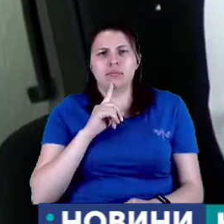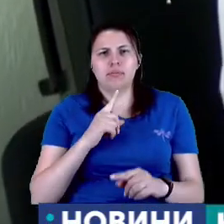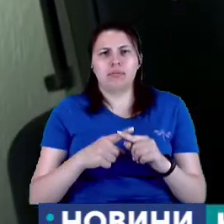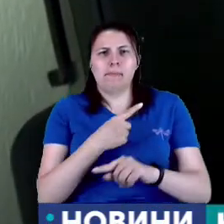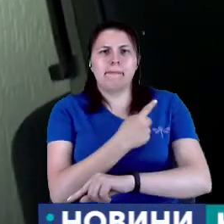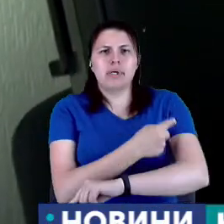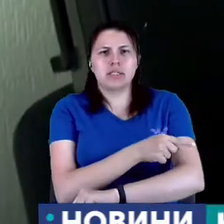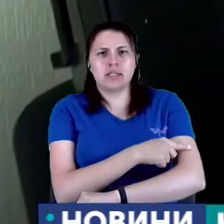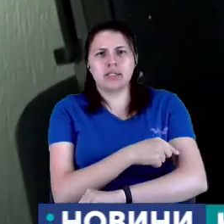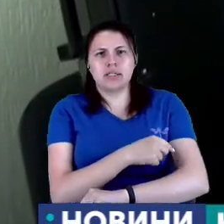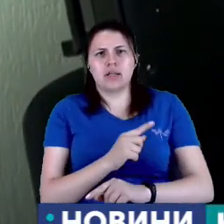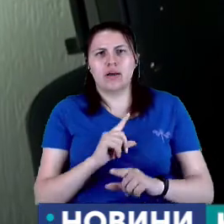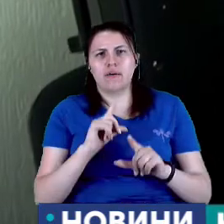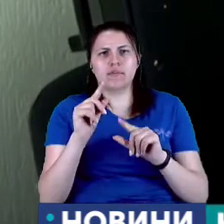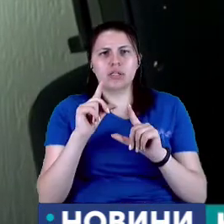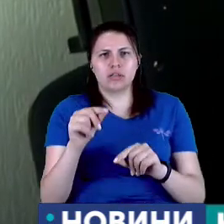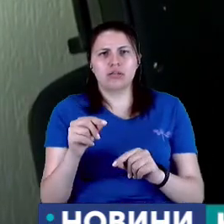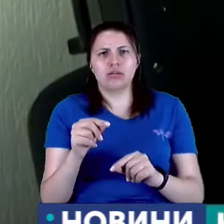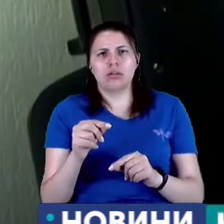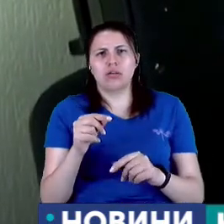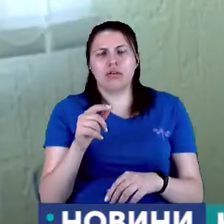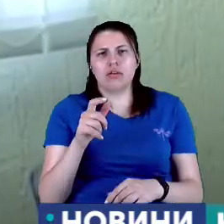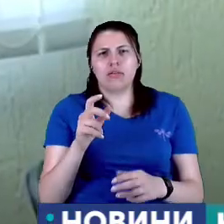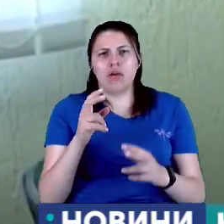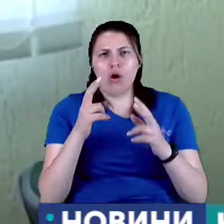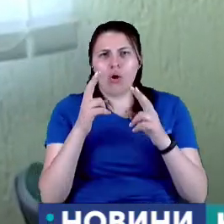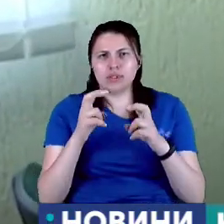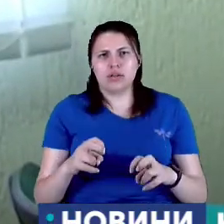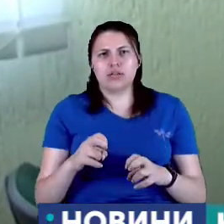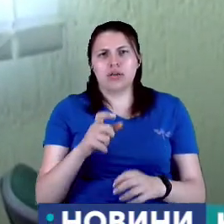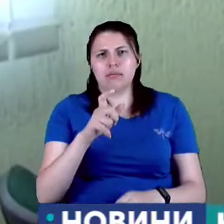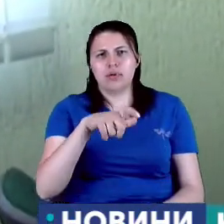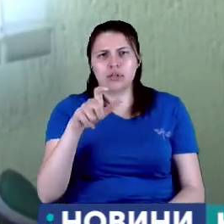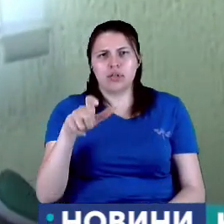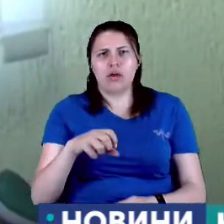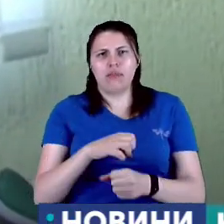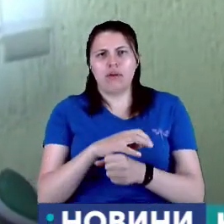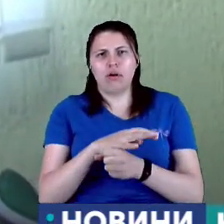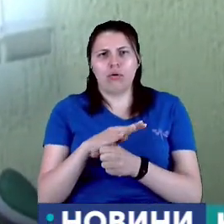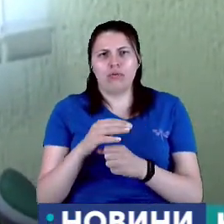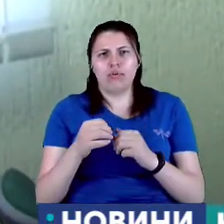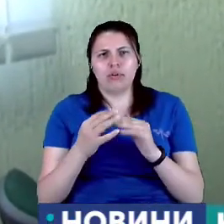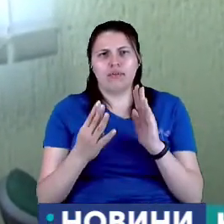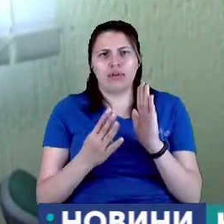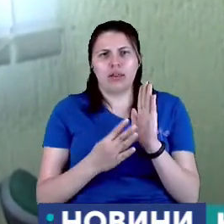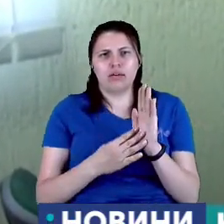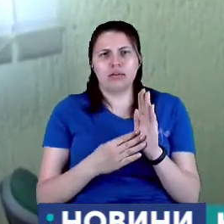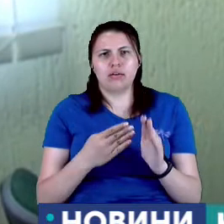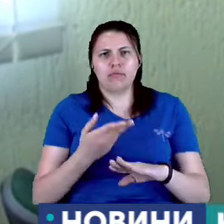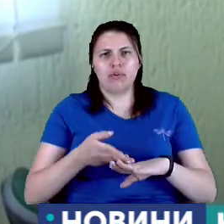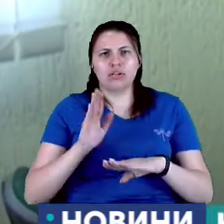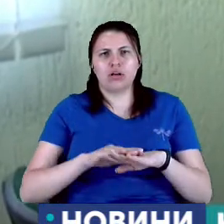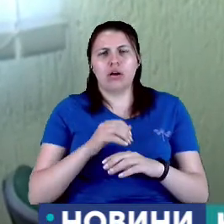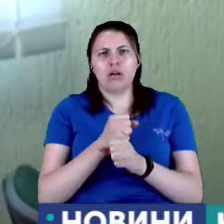обстеження пацієнтів із підозрою на COVID-19. Робота важка. Багато приходиться